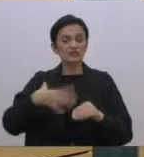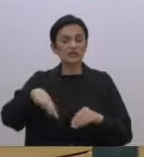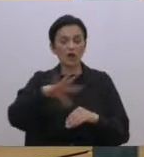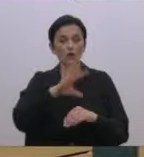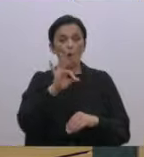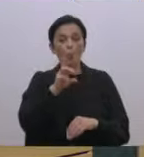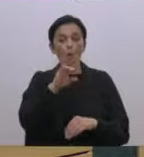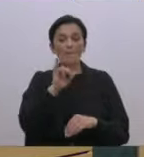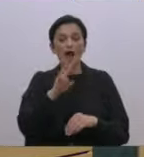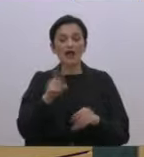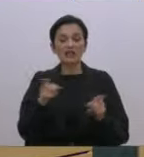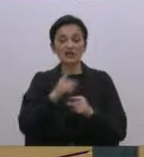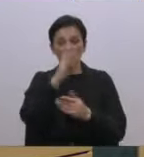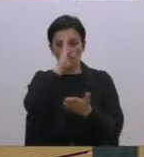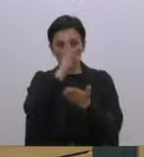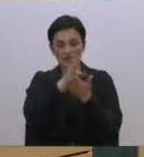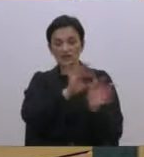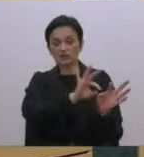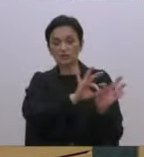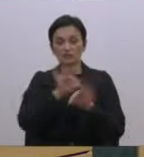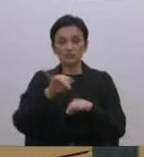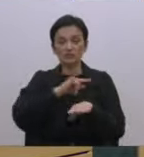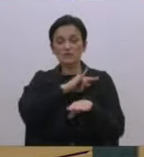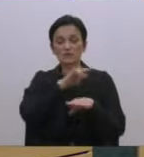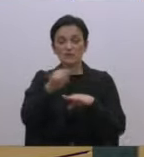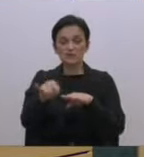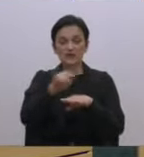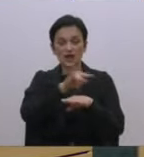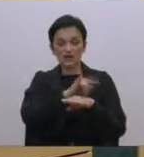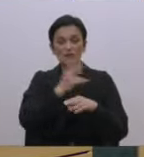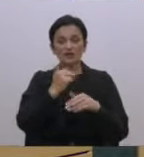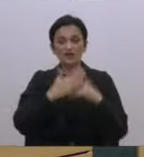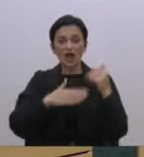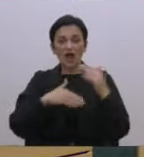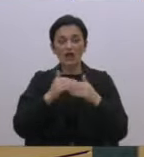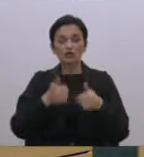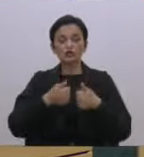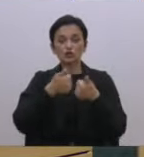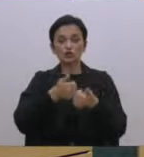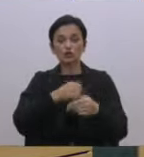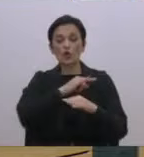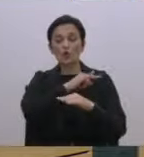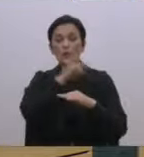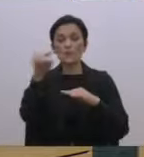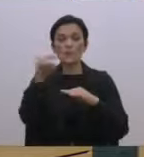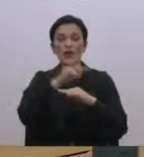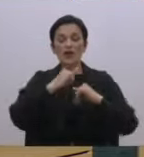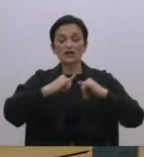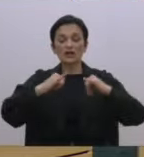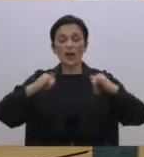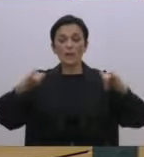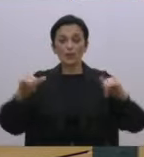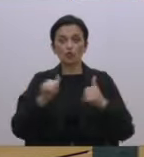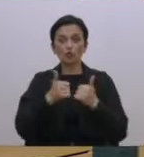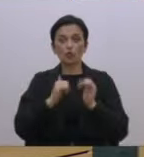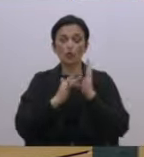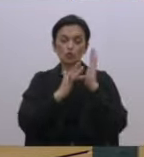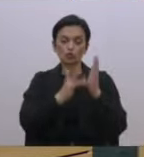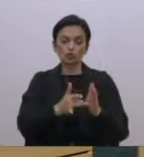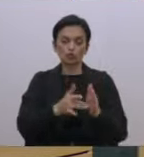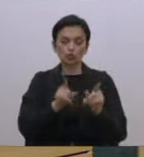და ომანს შორის პირდაპირი რეგულარული ფრენების განხორციელება და რა თქმა უნდა ხელშეუწყობს ფრენების არეალის გაფართოვებას, ისევე როგორც ტურისტსა